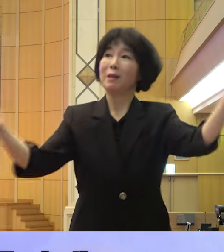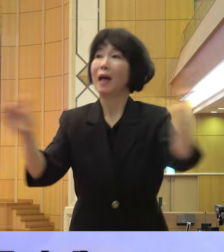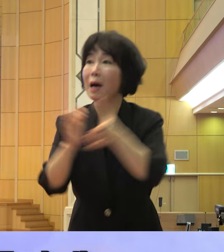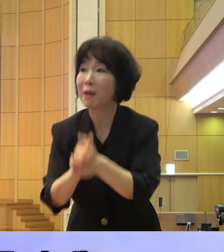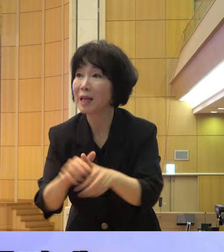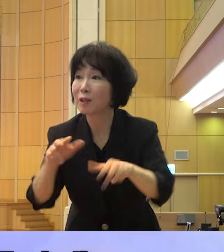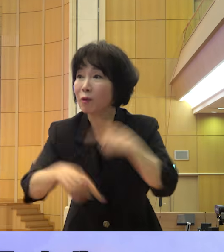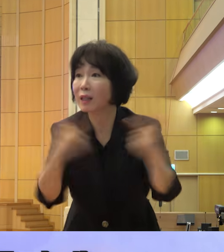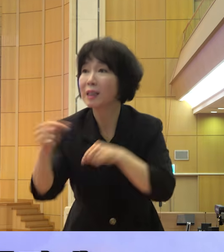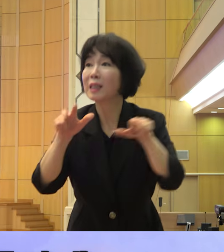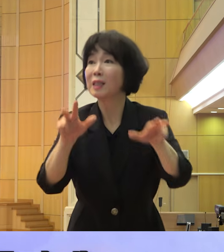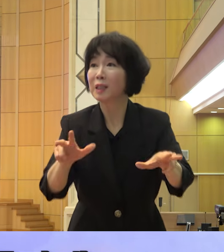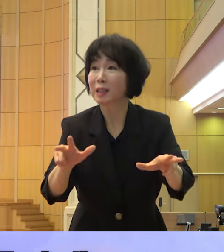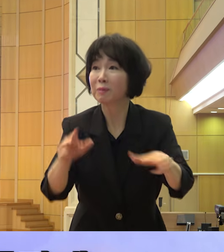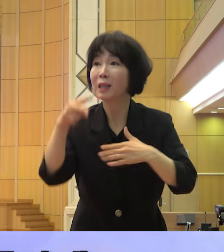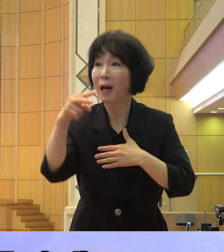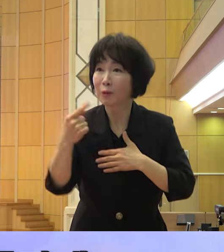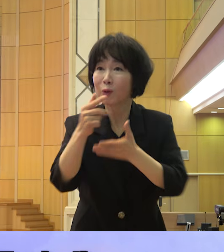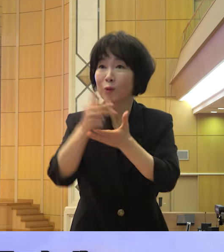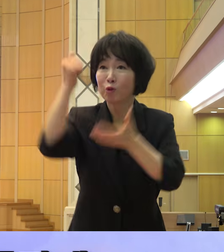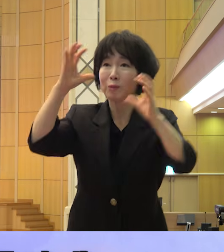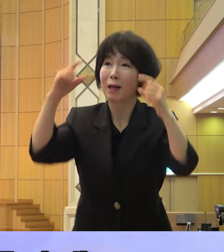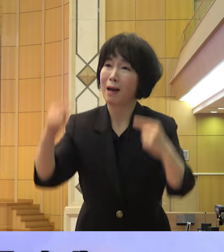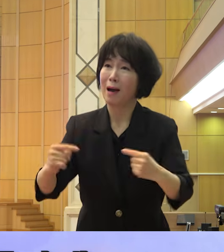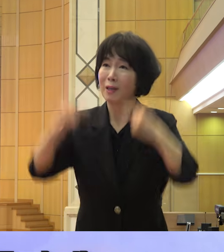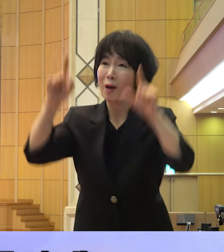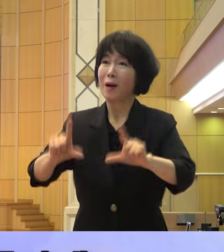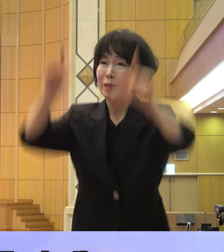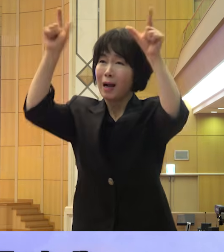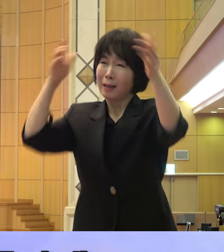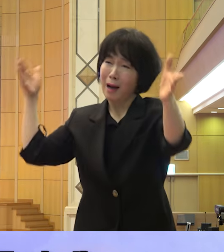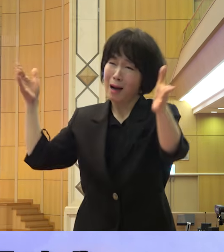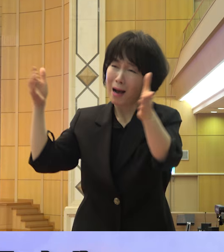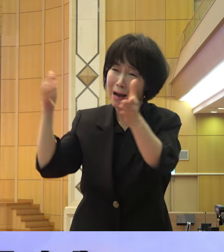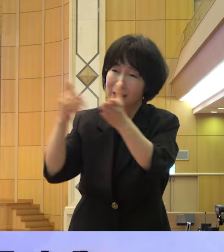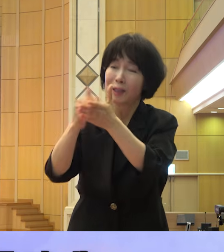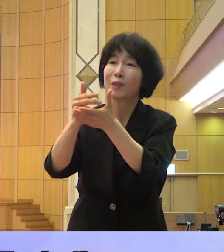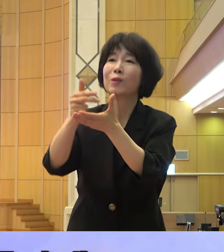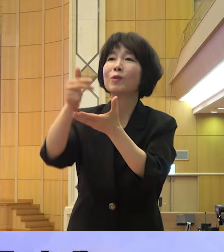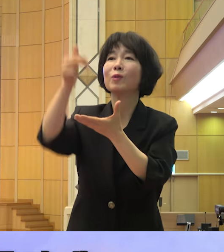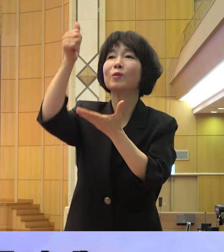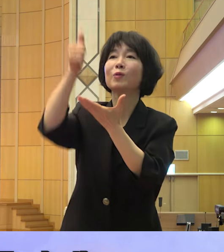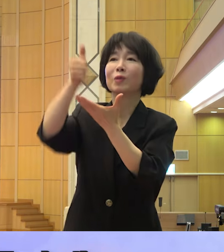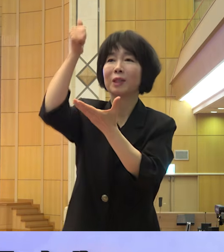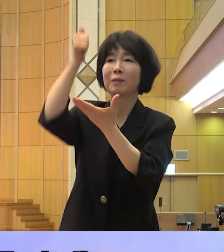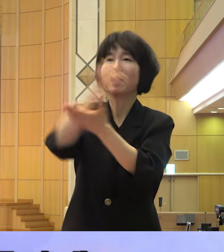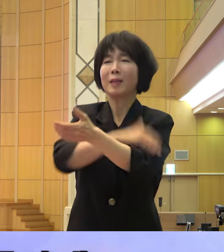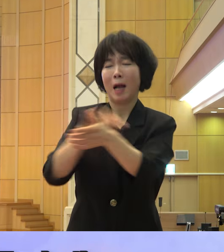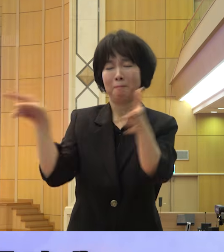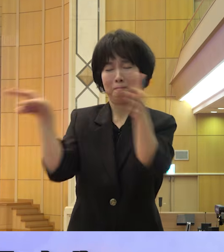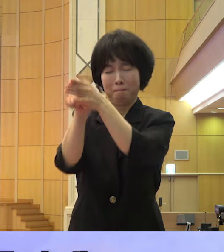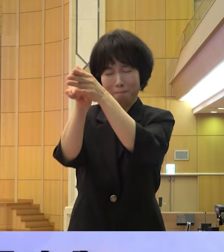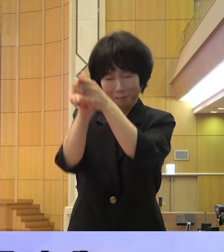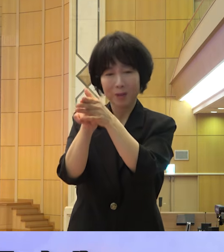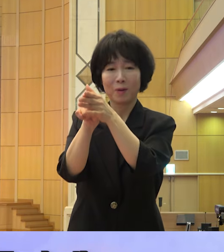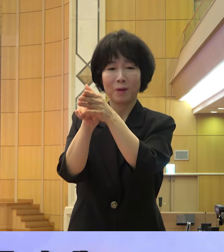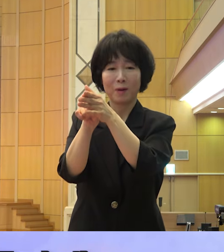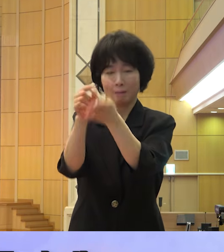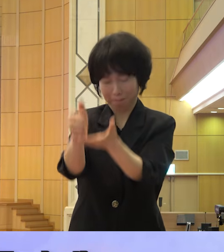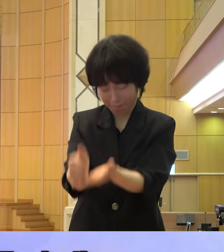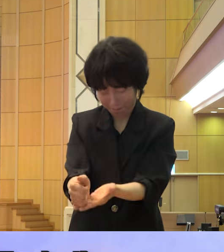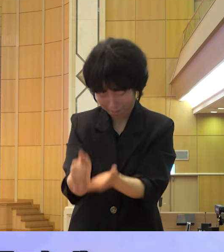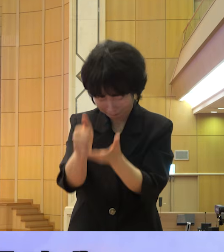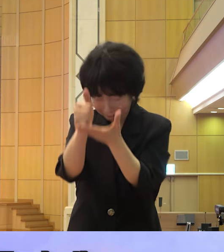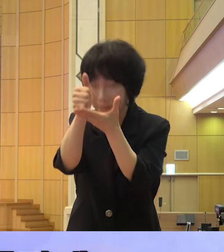따라합시다. 이제라도 주님 날아갈 때까지 주님을 잘 믿고